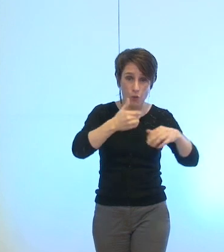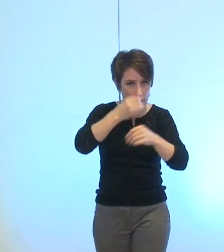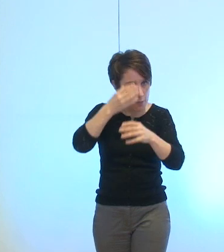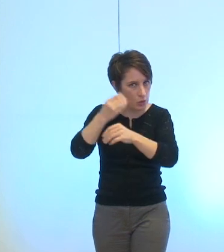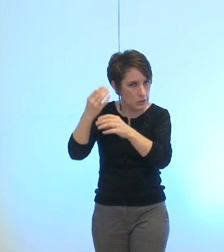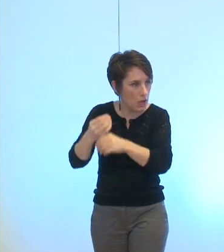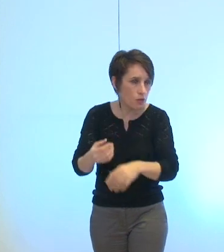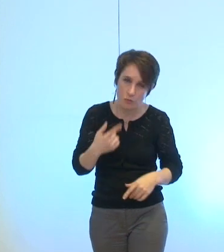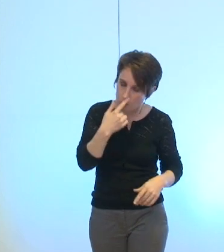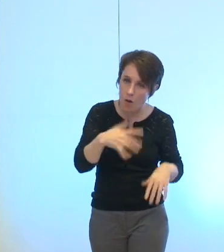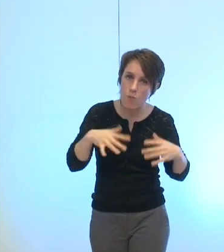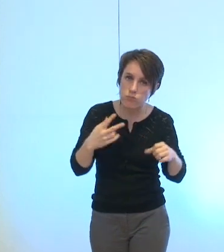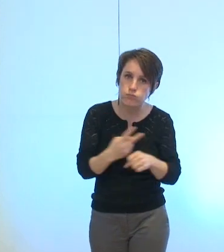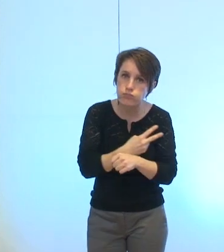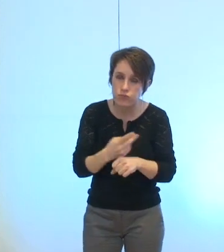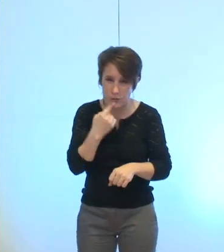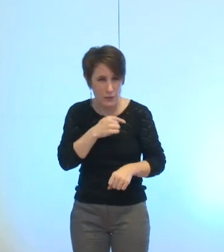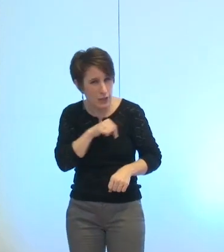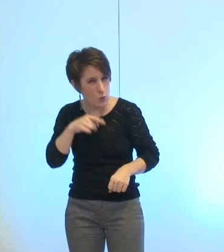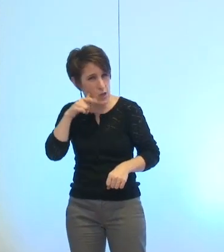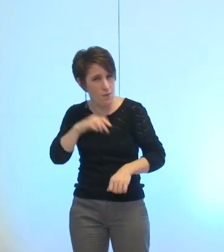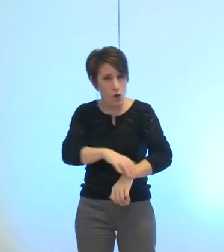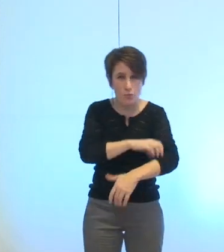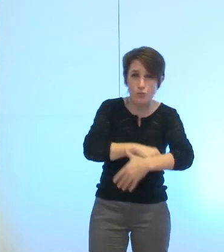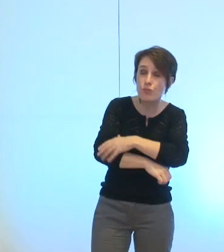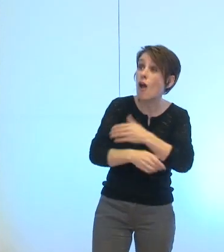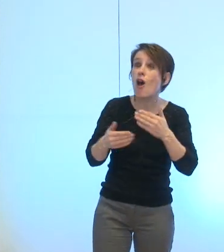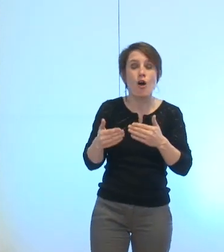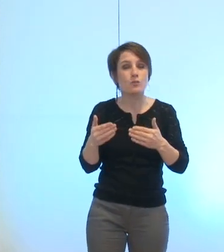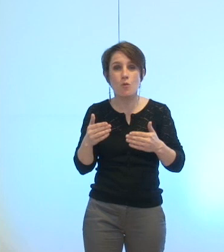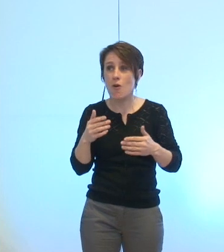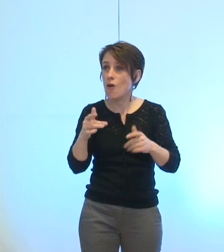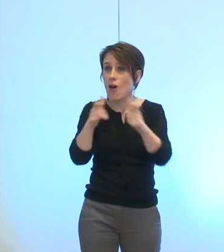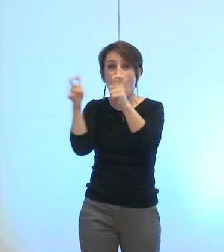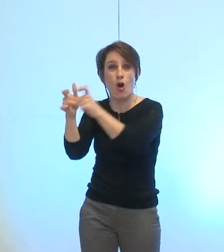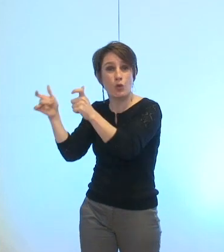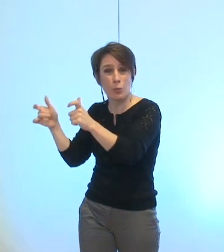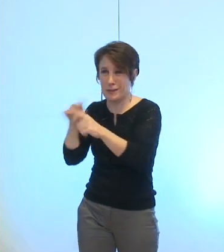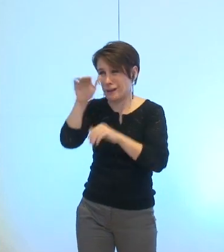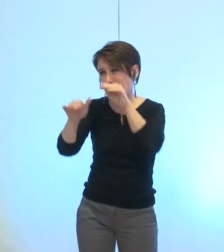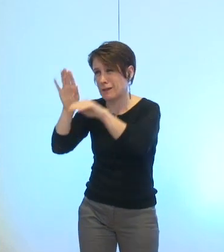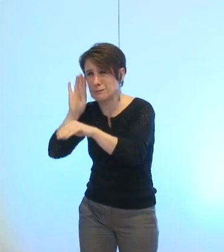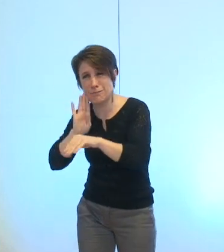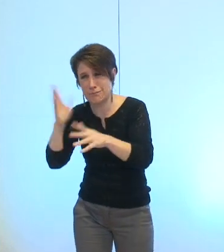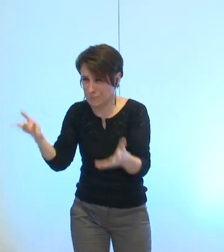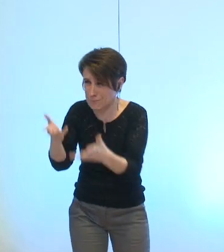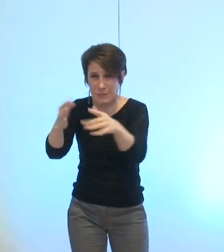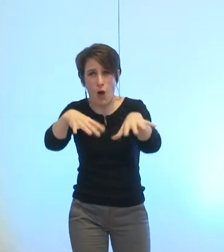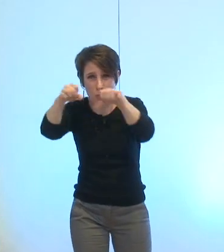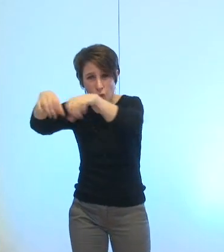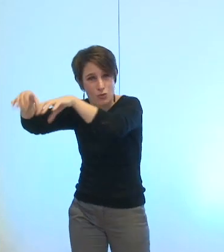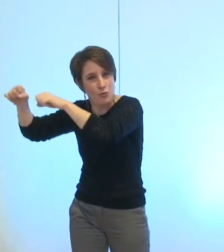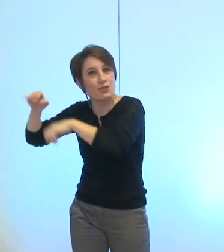considérable à un moment où on appelle les entreprises les collectivités territoriales à participer à cet effort